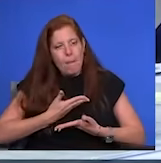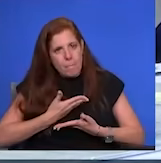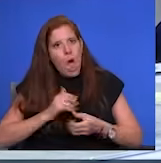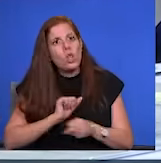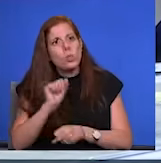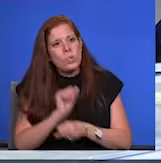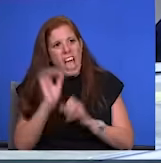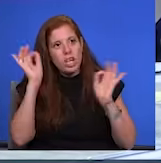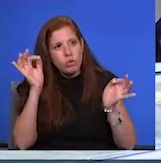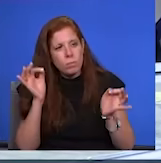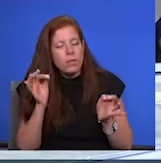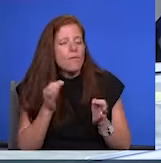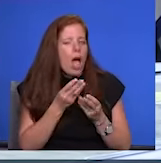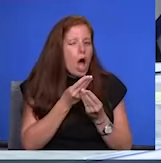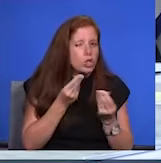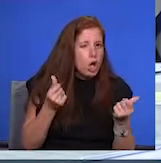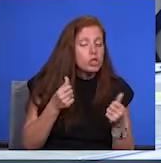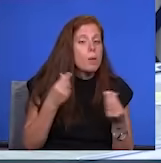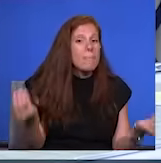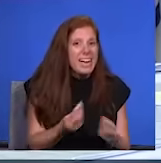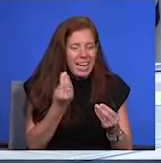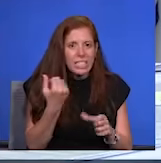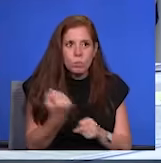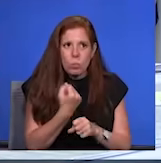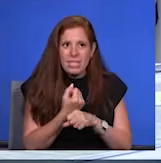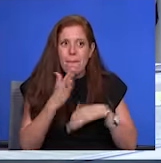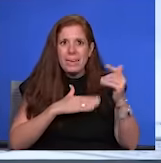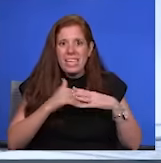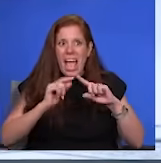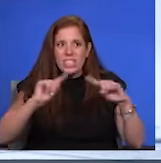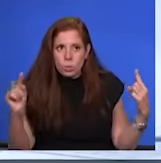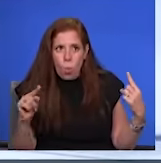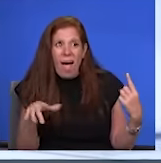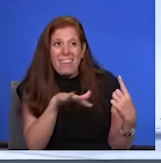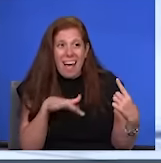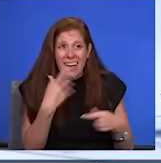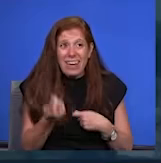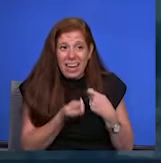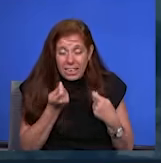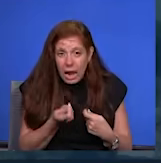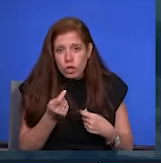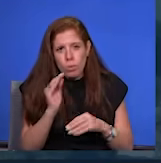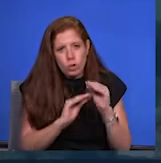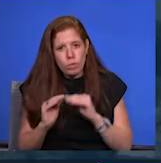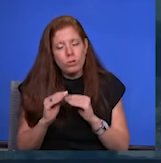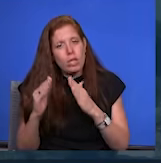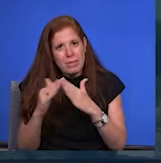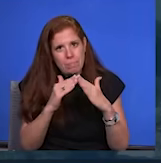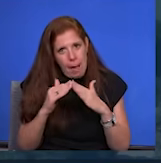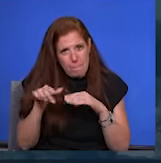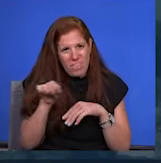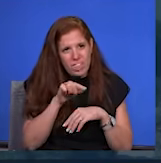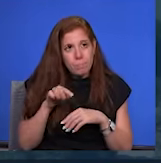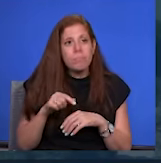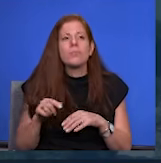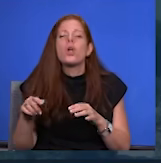כי בנכס בוצע בנייה אסורה, קרקע חקלאית המשמשת למגורים במספר מבנים. כל מה שנעשה מההתחלה